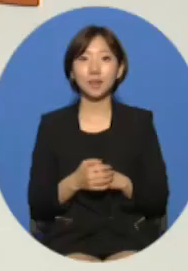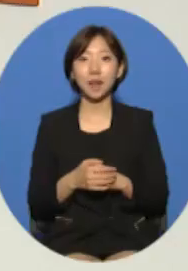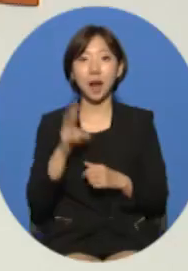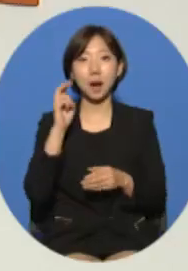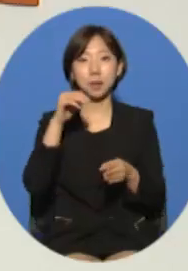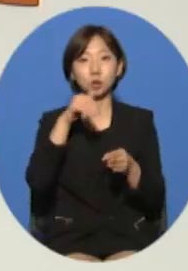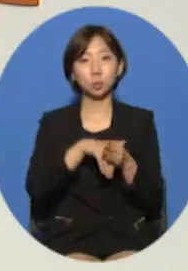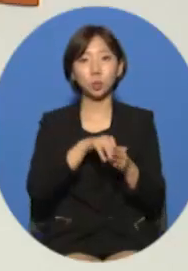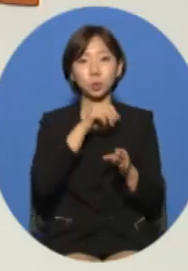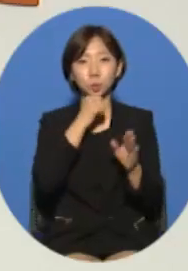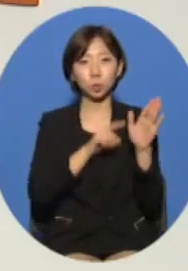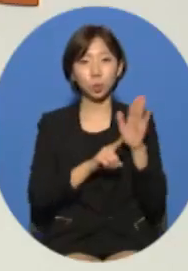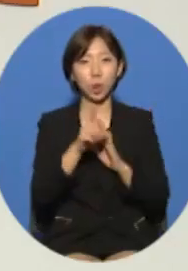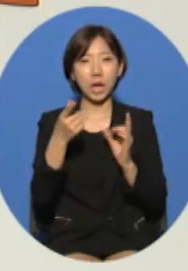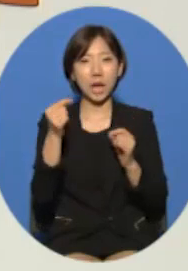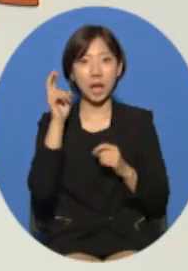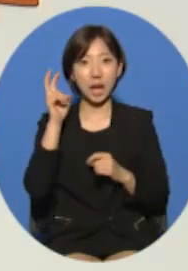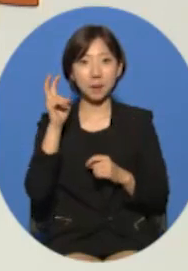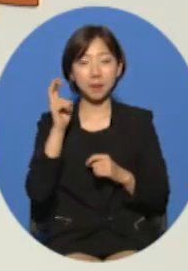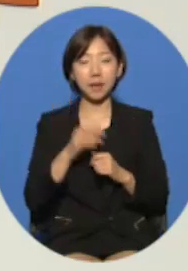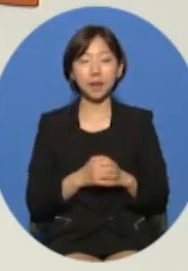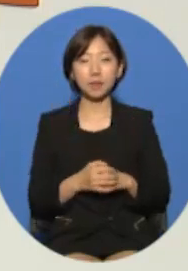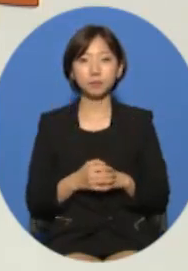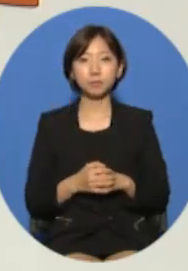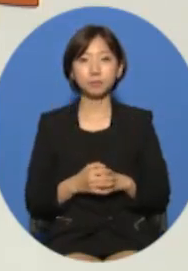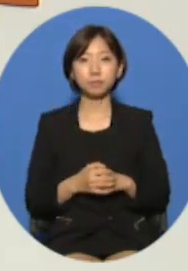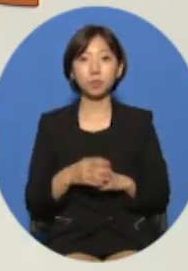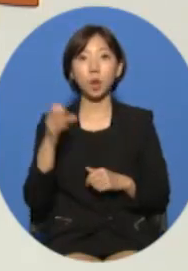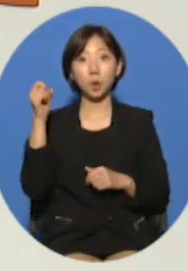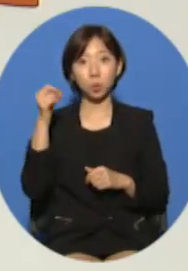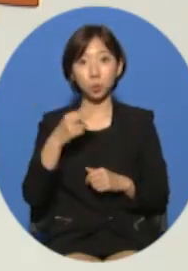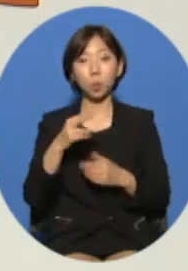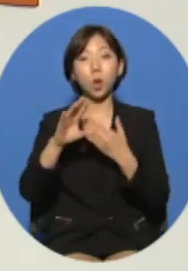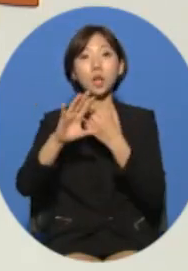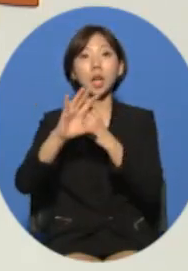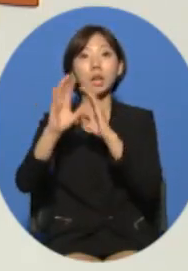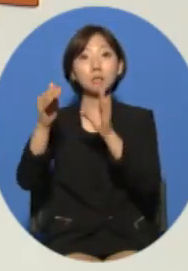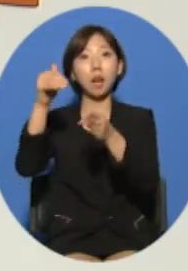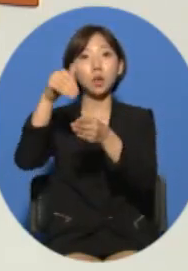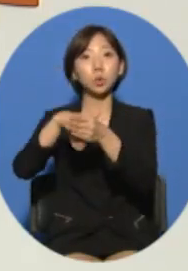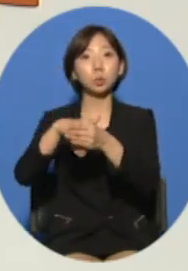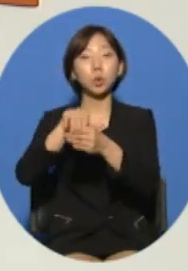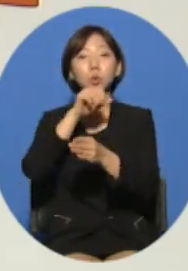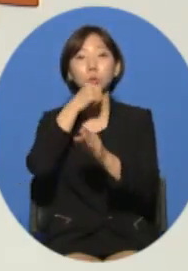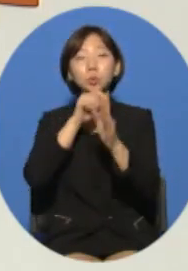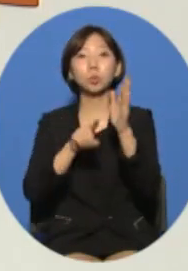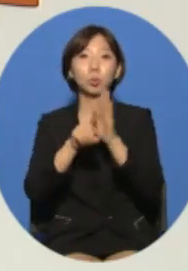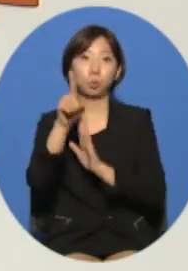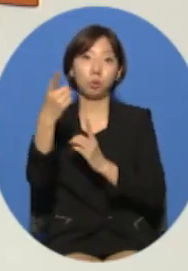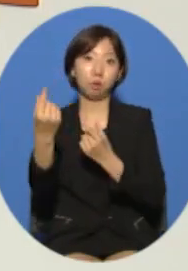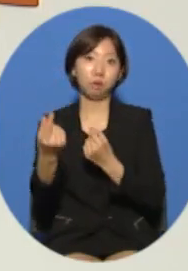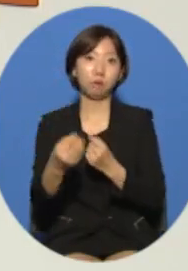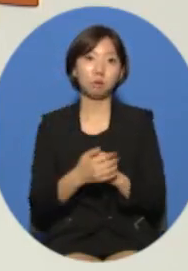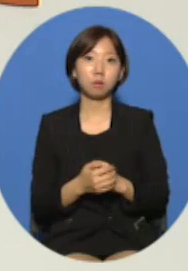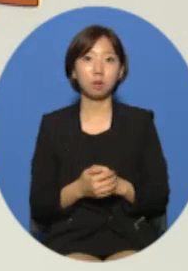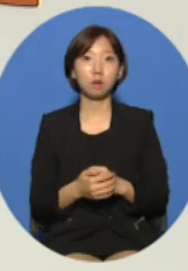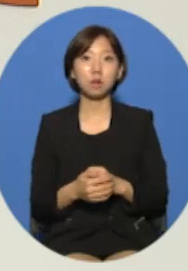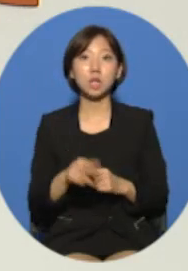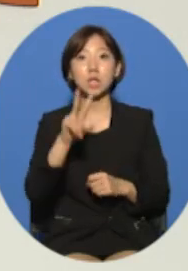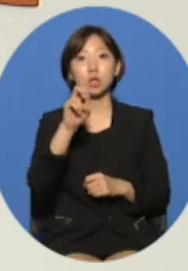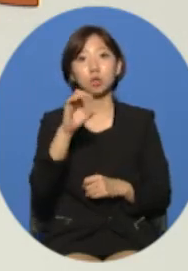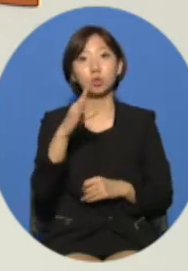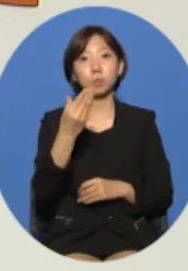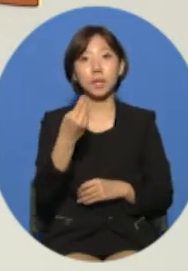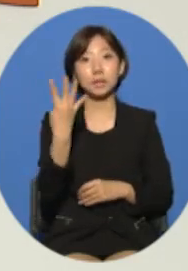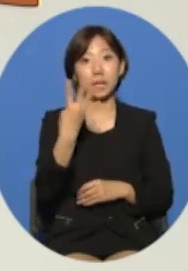걸로 예상이 되고 특히 이번에는 네. 그 제외 투표도 상당히 높았어요. 아. 네. 그래서 한 29만 4천여